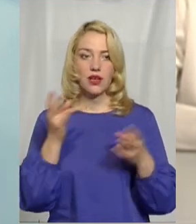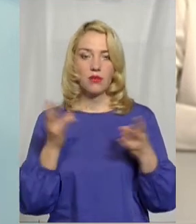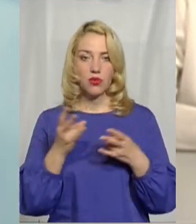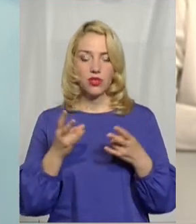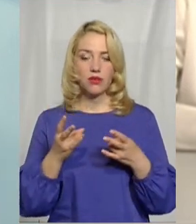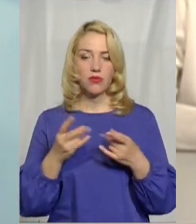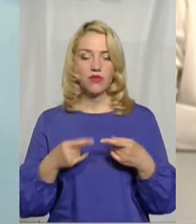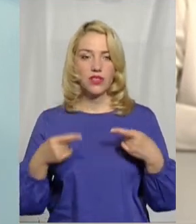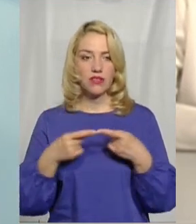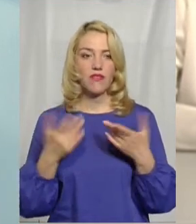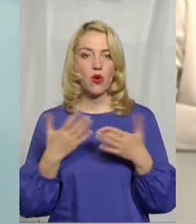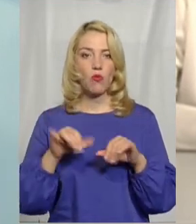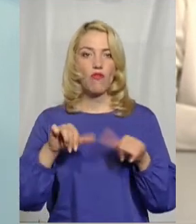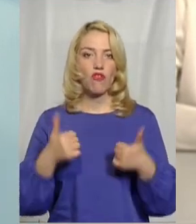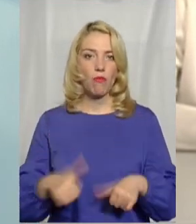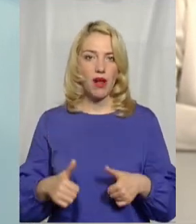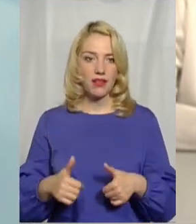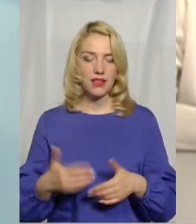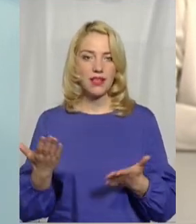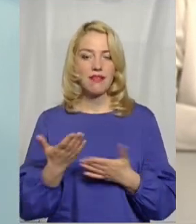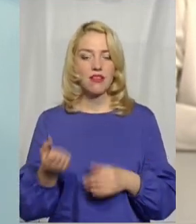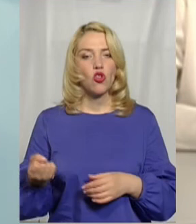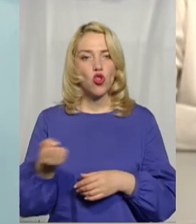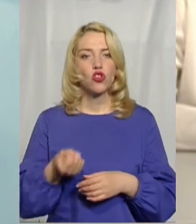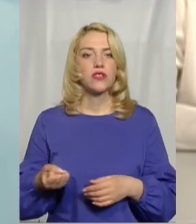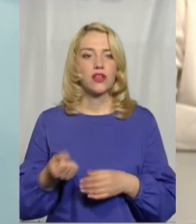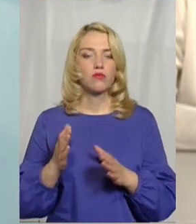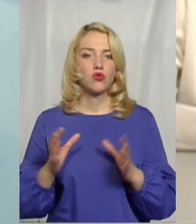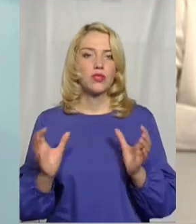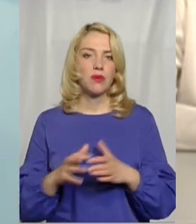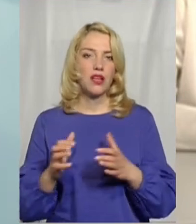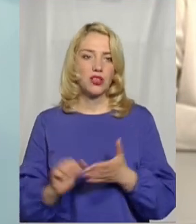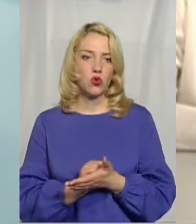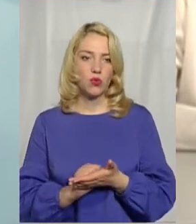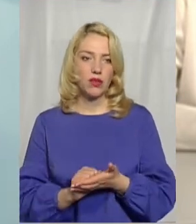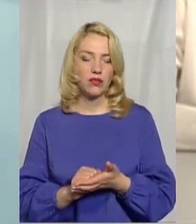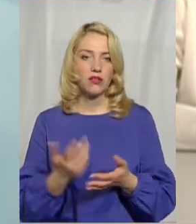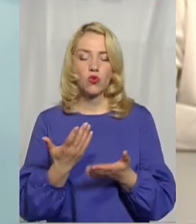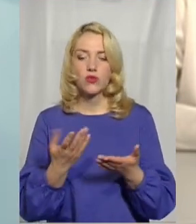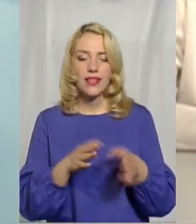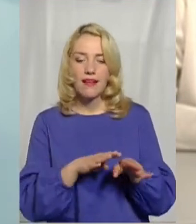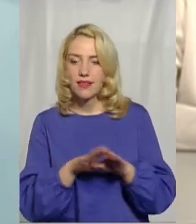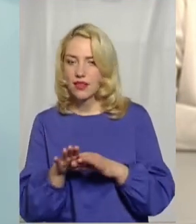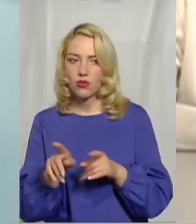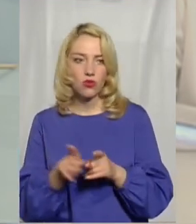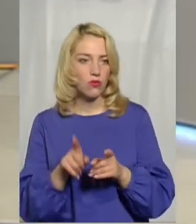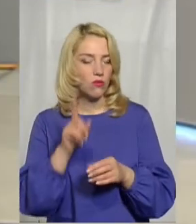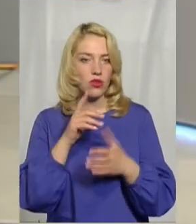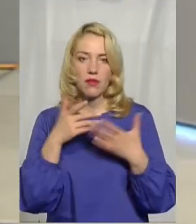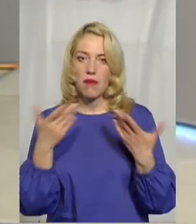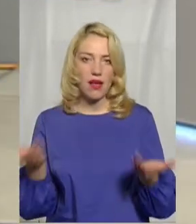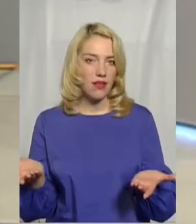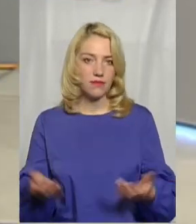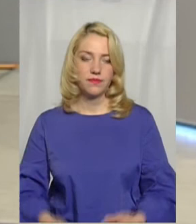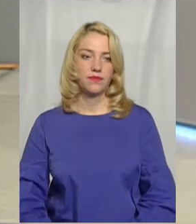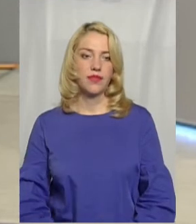потрібно визначитися, в якому форматі, на яких носіях потрібно зберігати документи, тому що єдиного такого якогось підходу немає. Поки що немає. Поки що